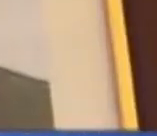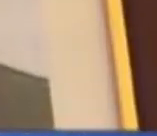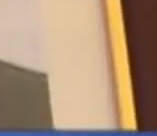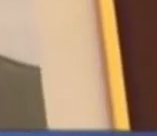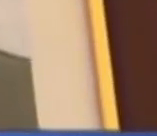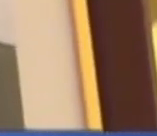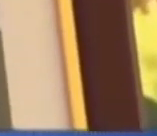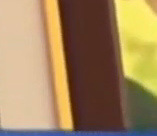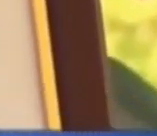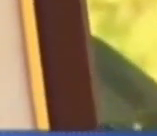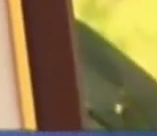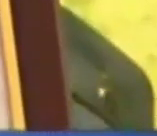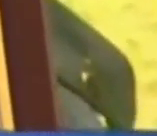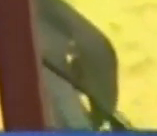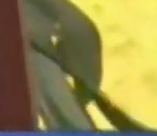Muriaro.